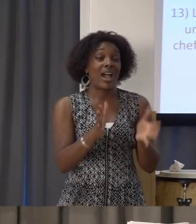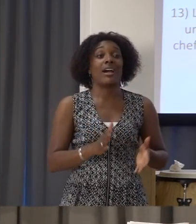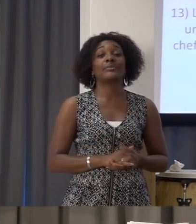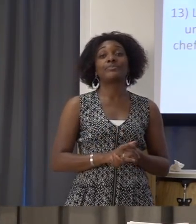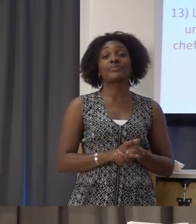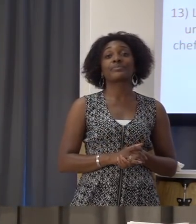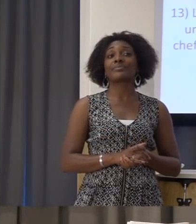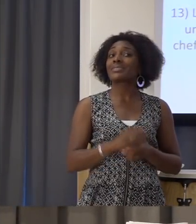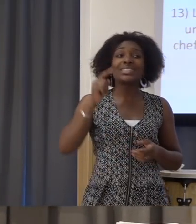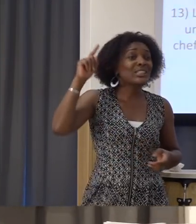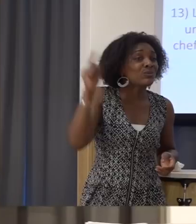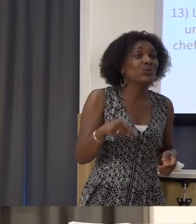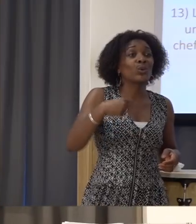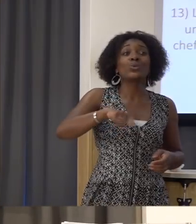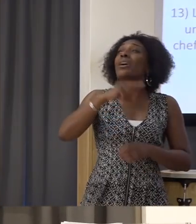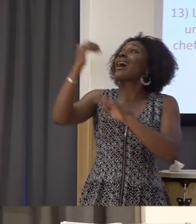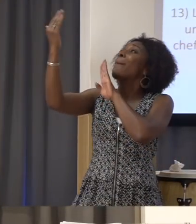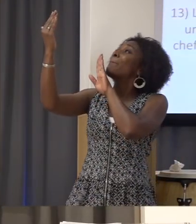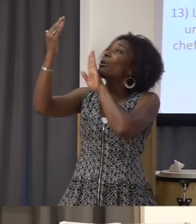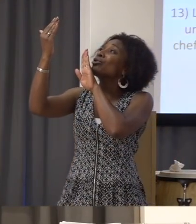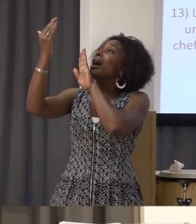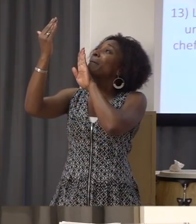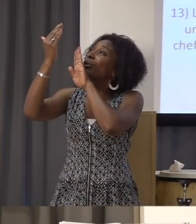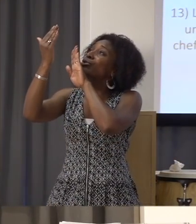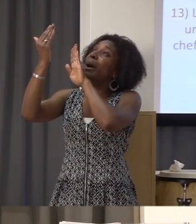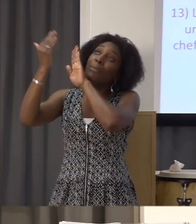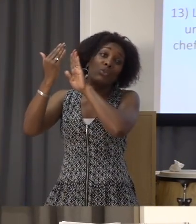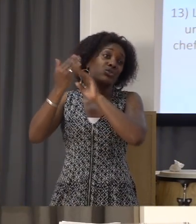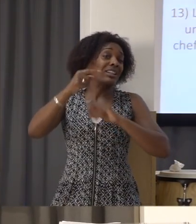Nous devons nous approcher de notre Seigneur.